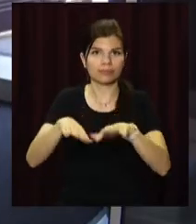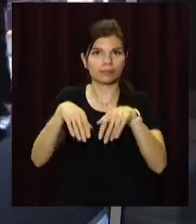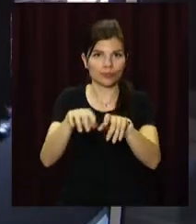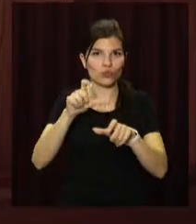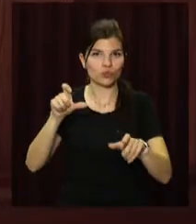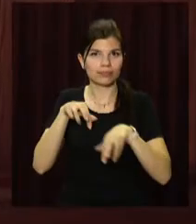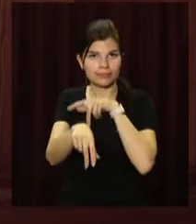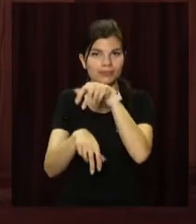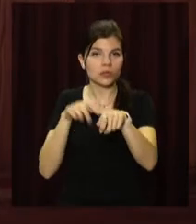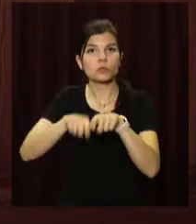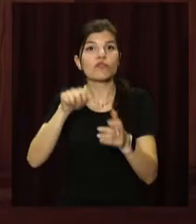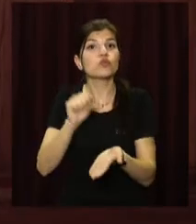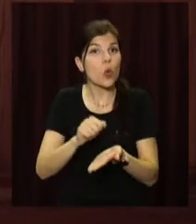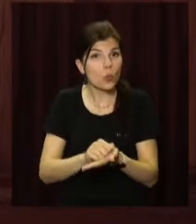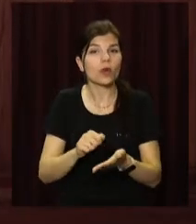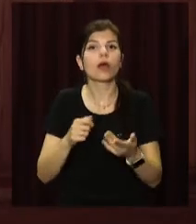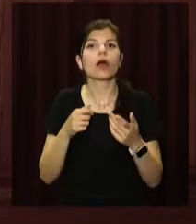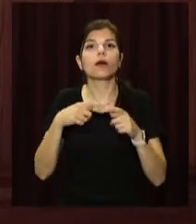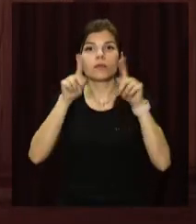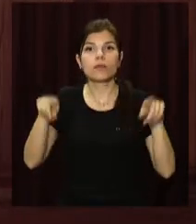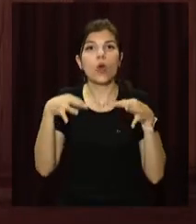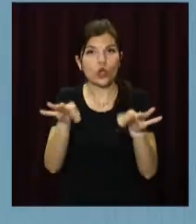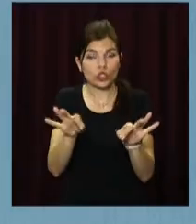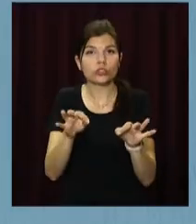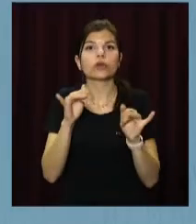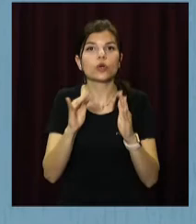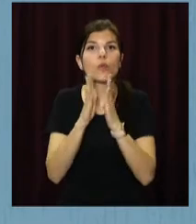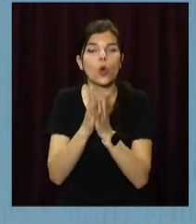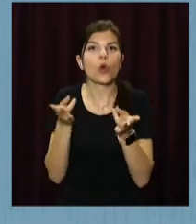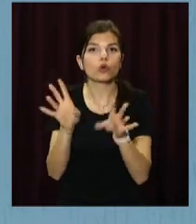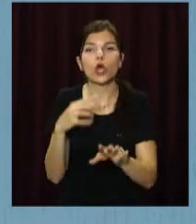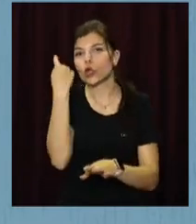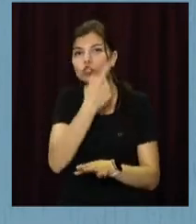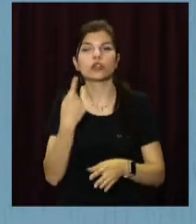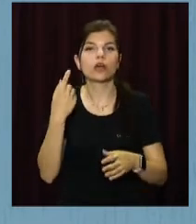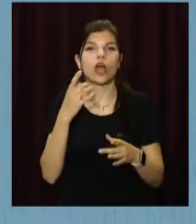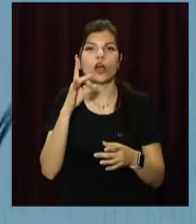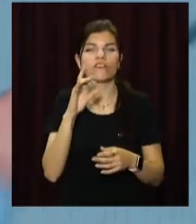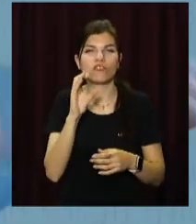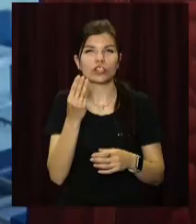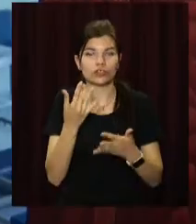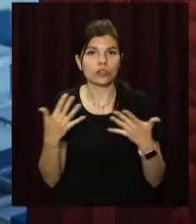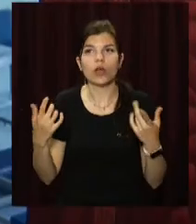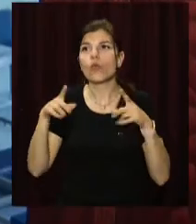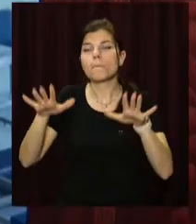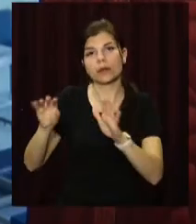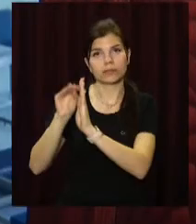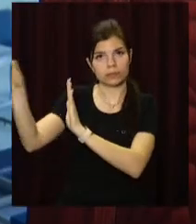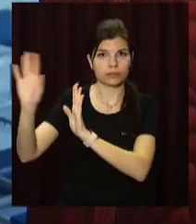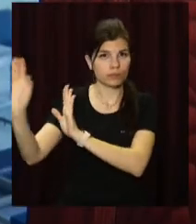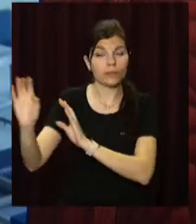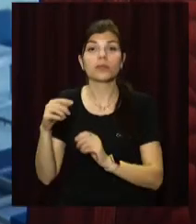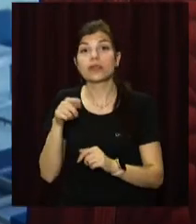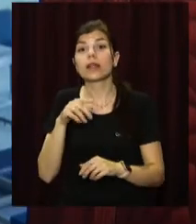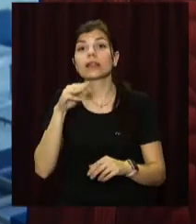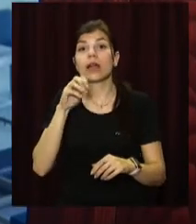аудиторій. Перевіряли документи, перепустки та просили залишити особисті речі у спеціально відведеному місці.